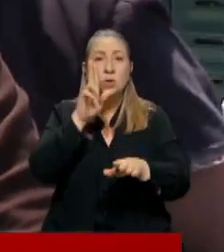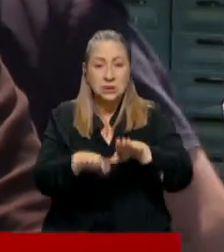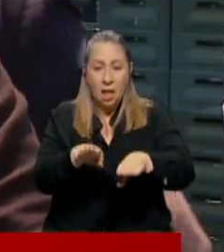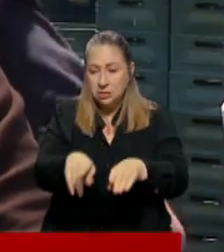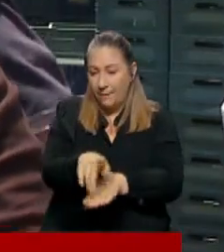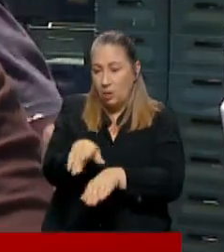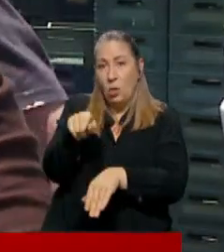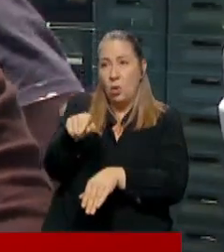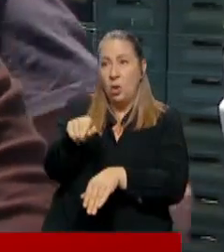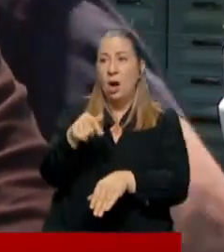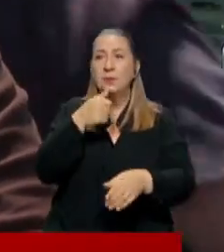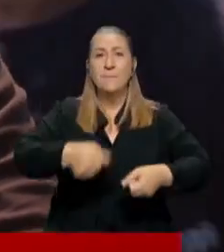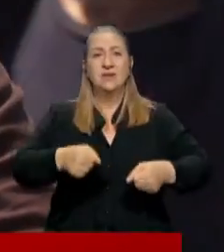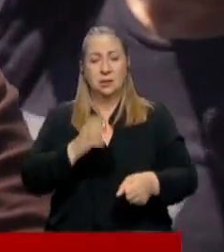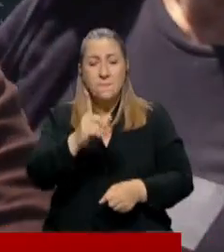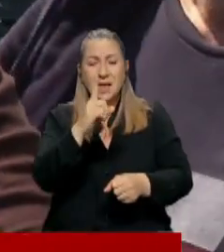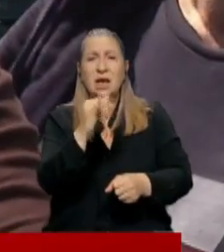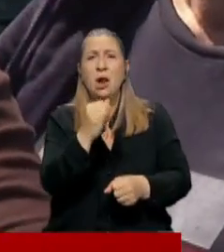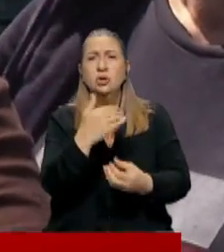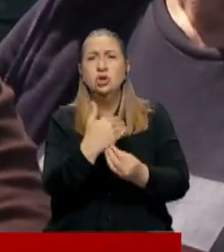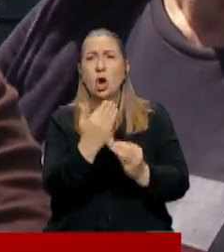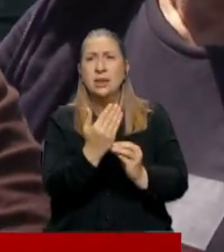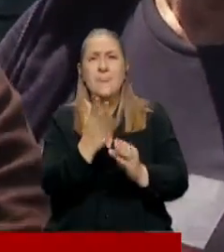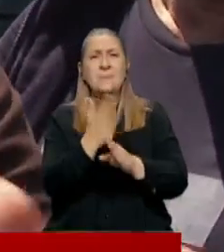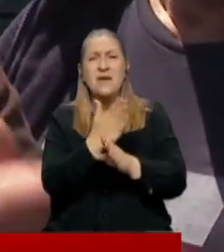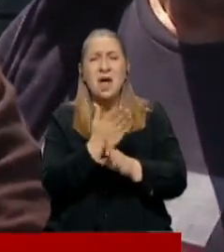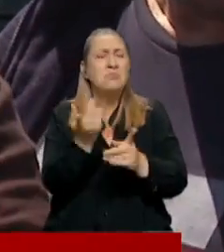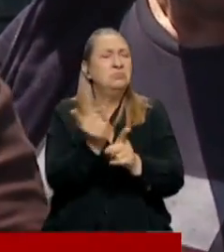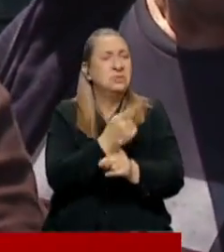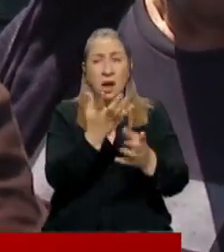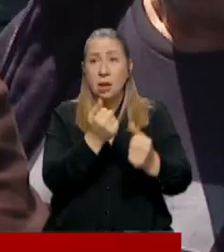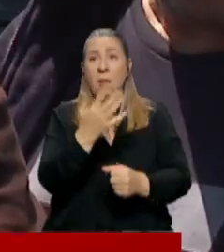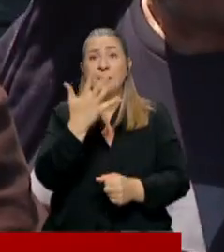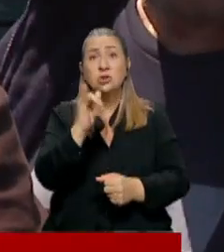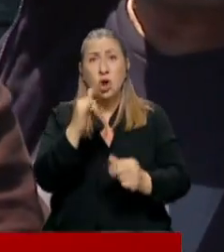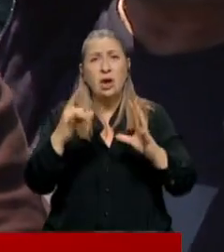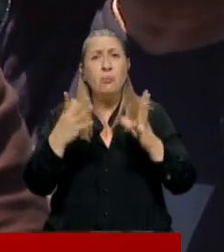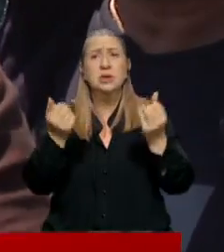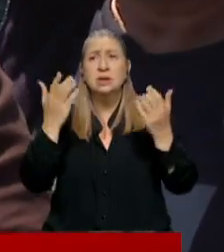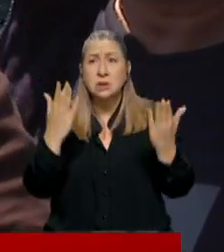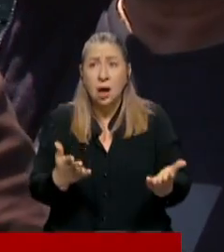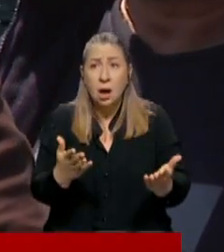bitiyor. Adam pazara varıyor, bir kilo meyve alsa da, 5 kilo karpuz alsa da